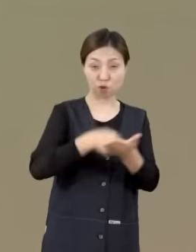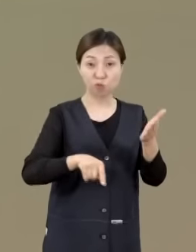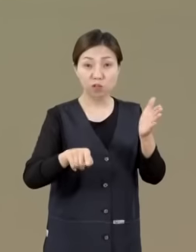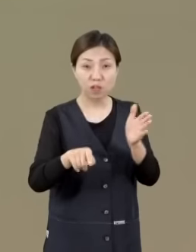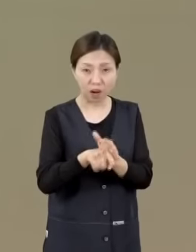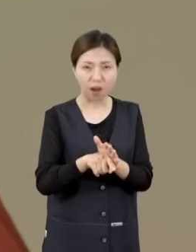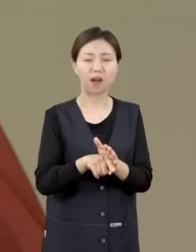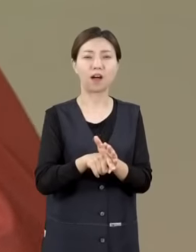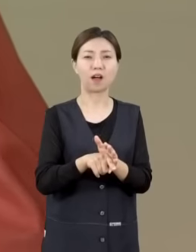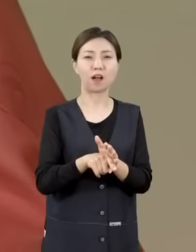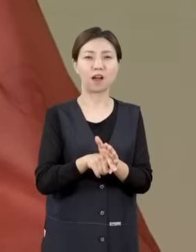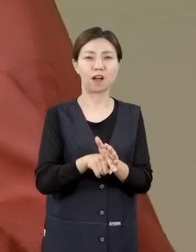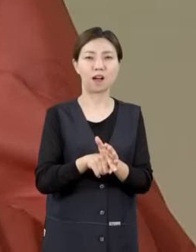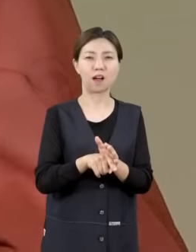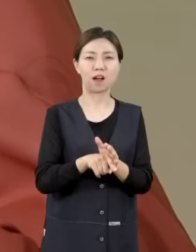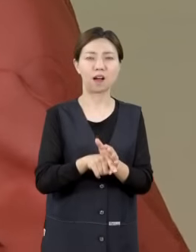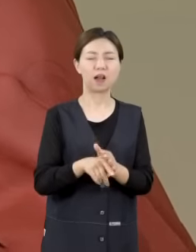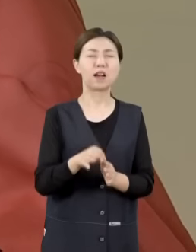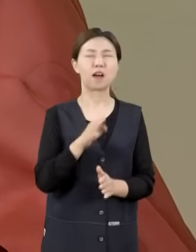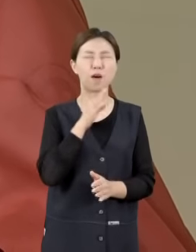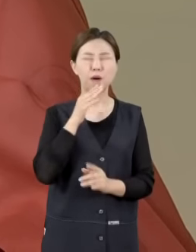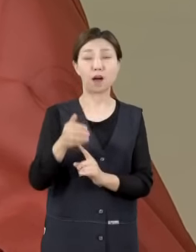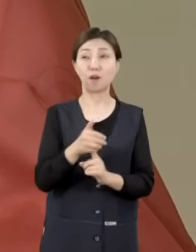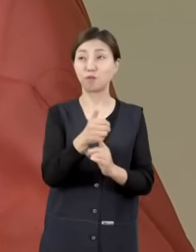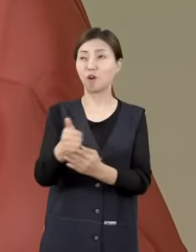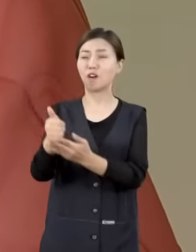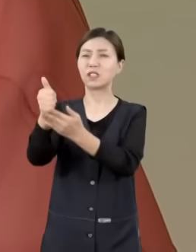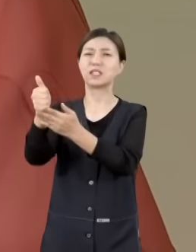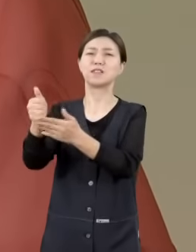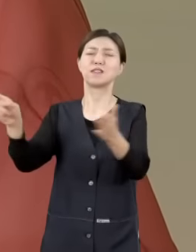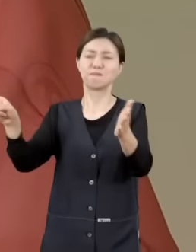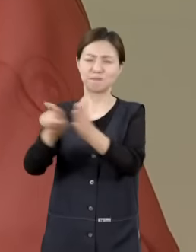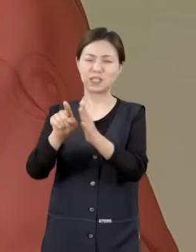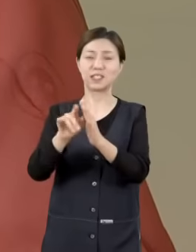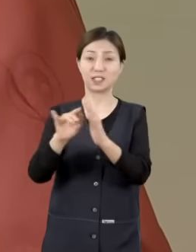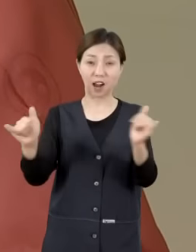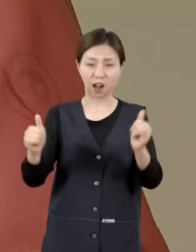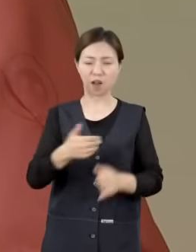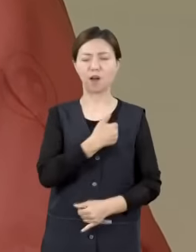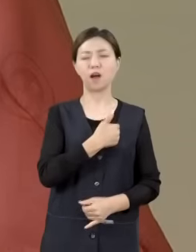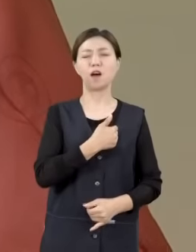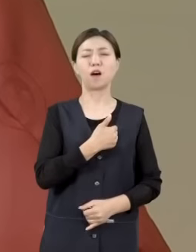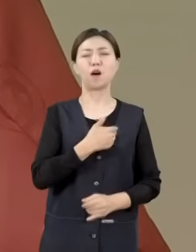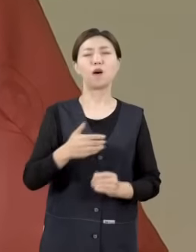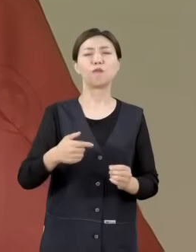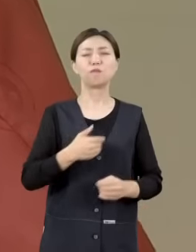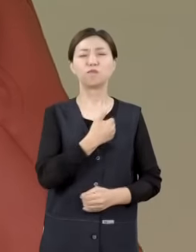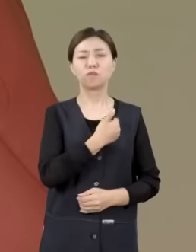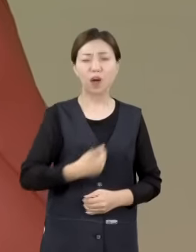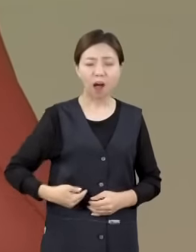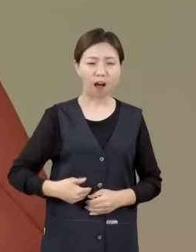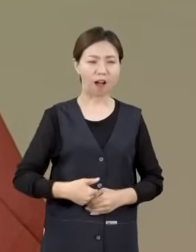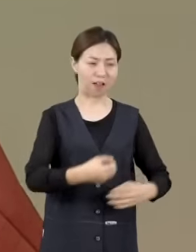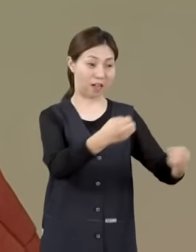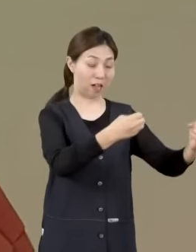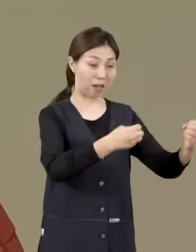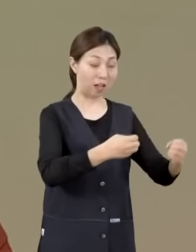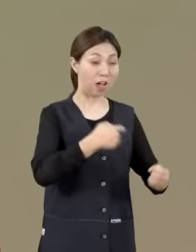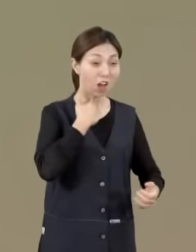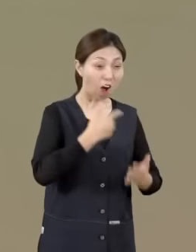불자님들 신도님들이 지금이 순간 스스로 체험하시고